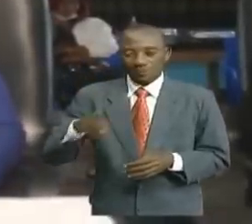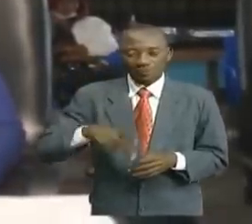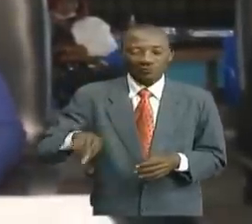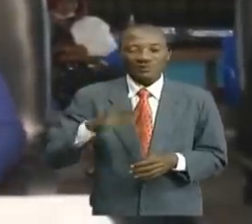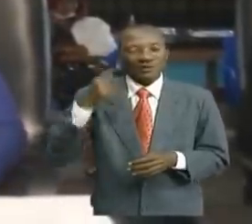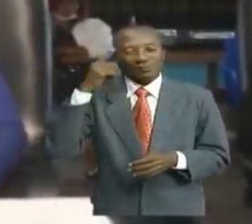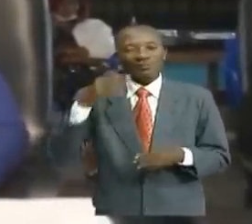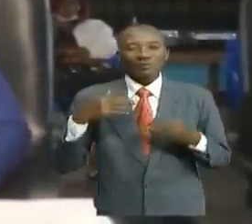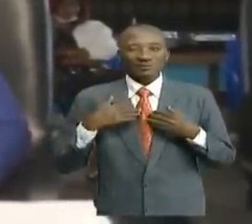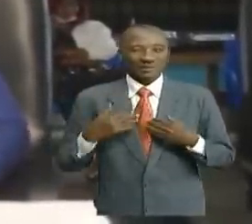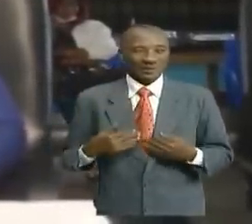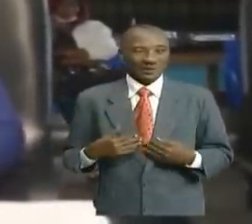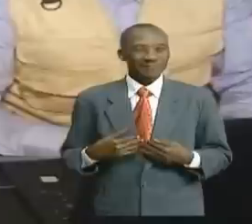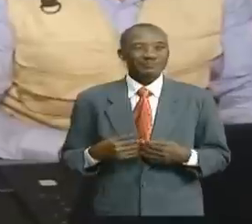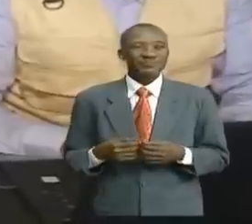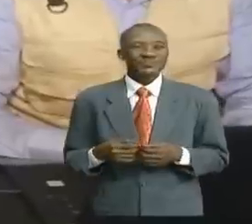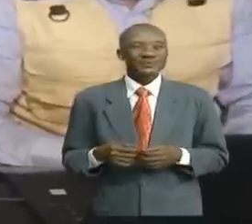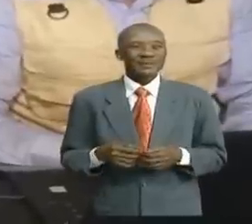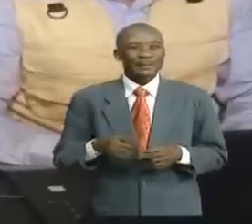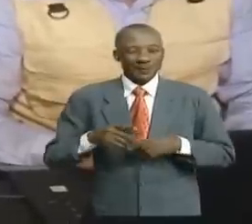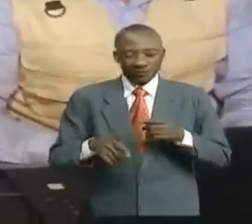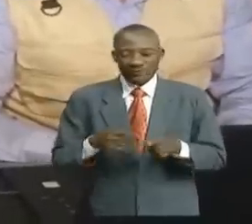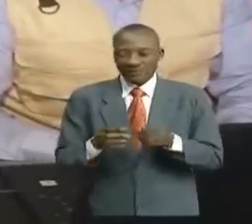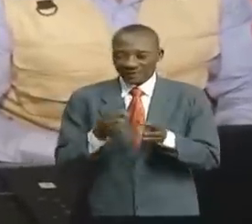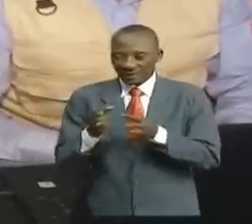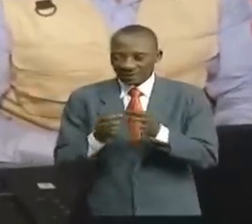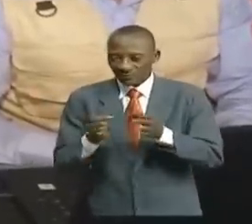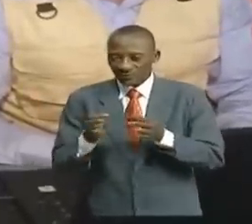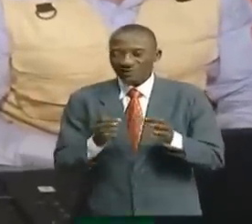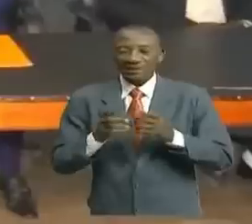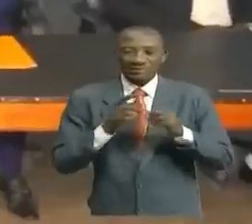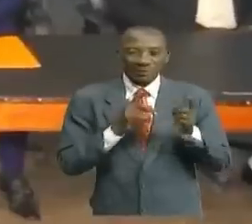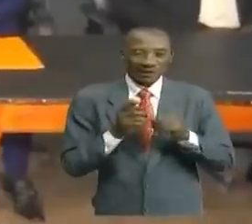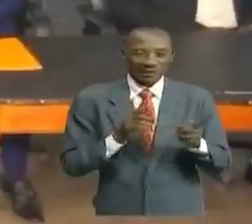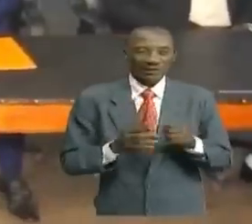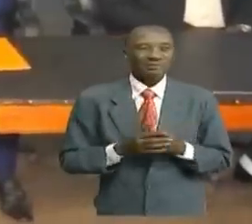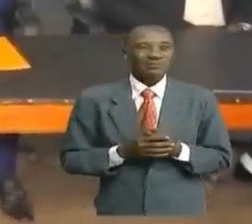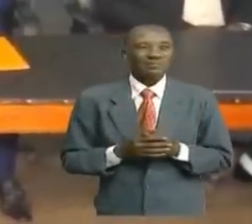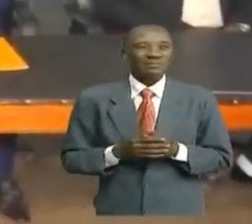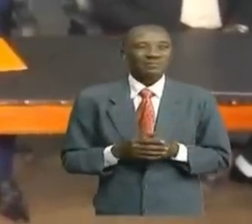la COVID-19 en avril 2022 et en août